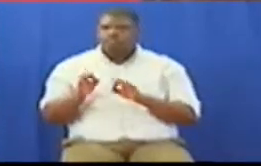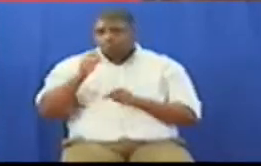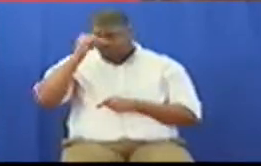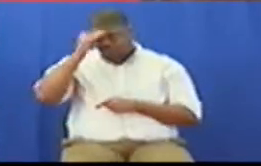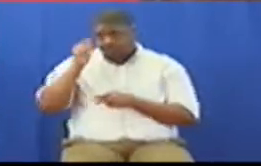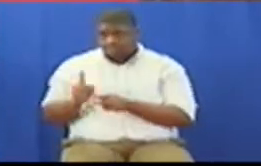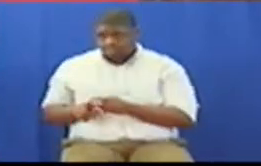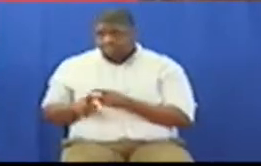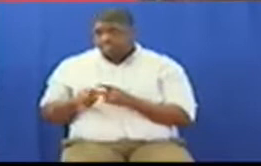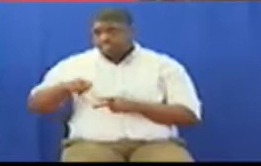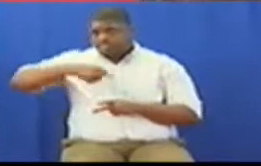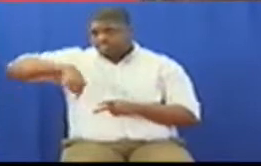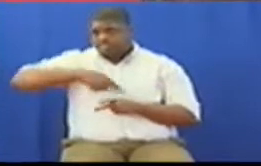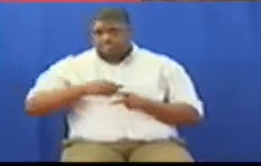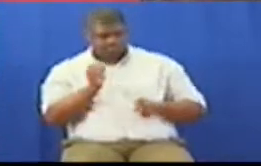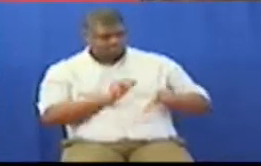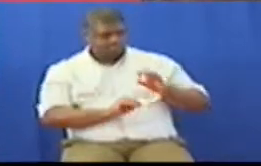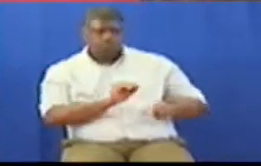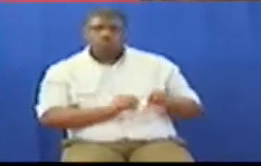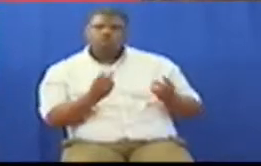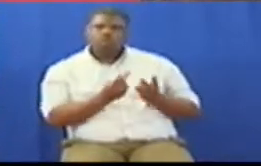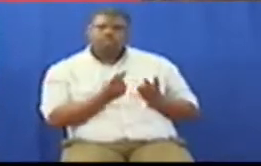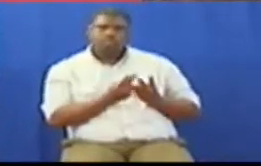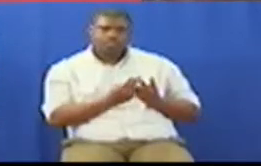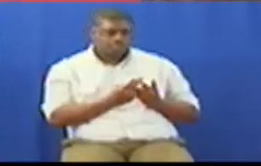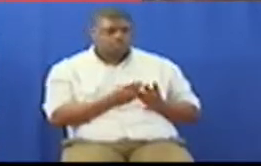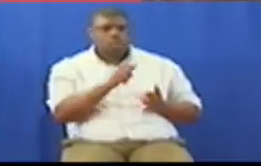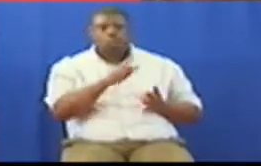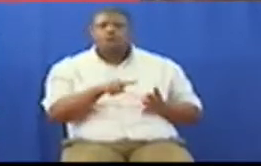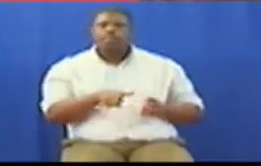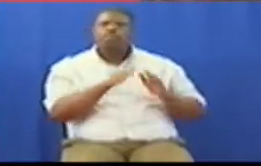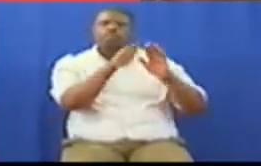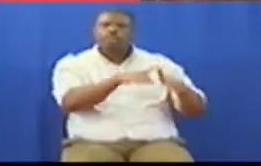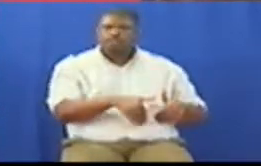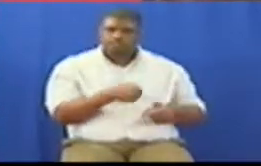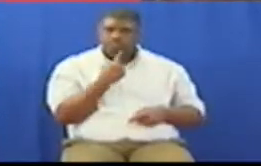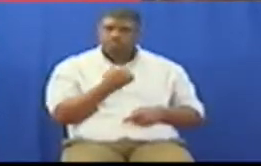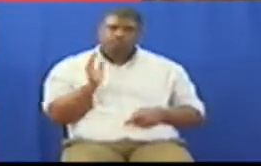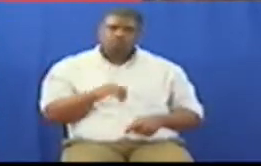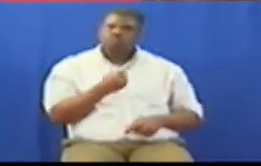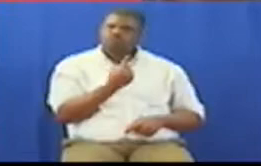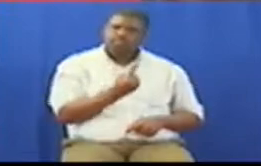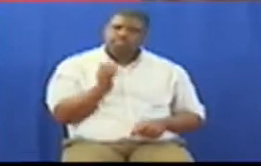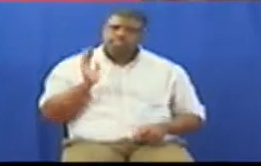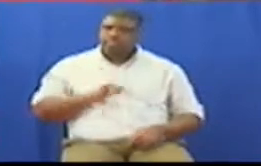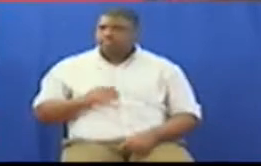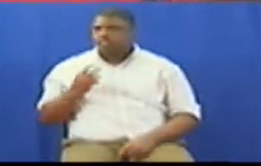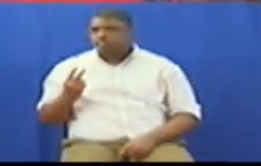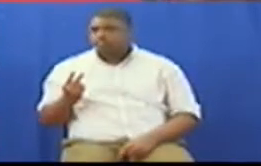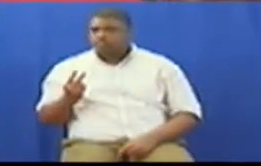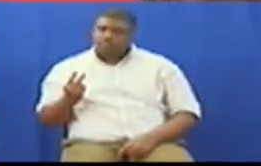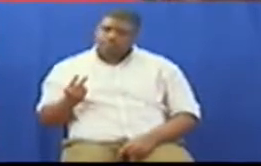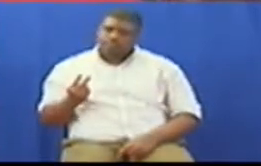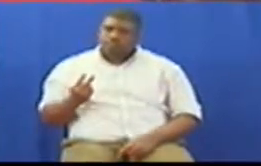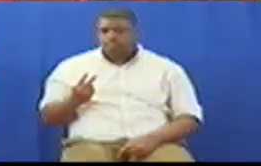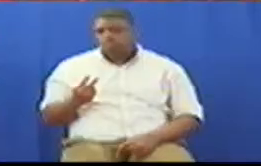kwamba na sisi mchango wetu kama wabunge sio kama ulivyosema siku ngapi zile, hata siku moja, siku mbili. Baada ya kusema hayo, Mheshimiwa